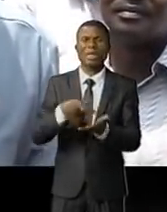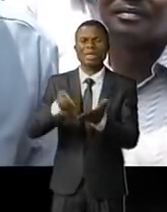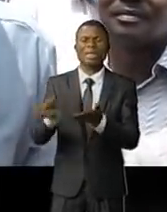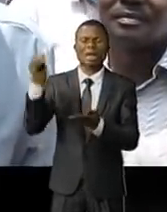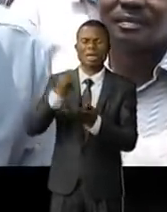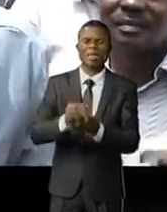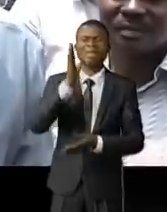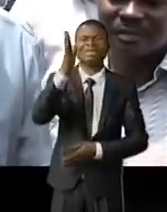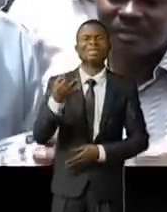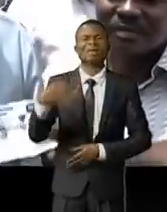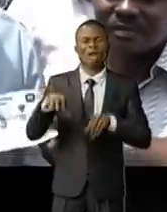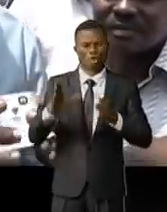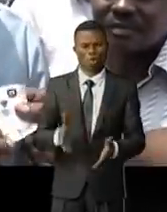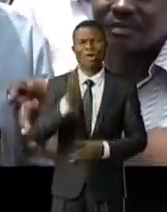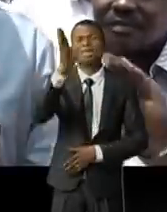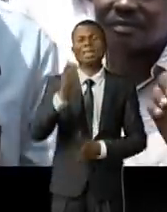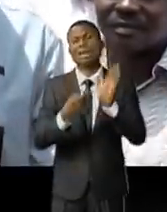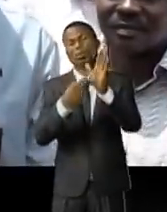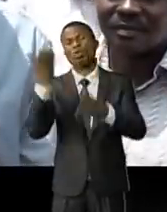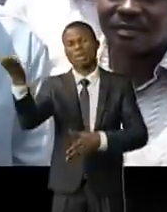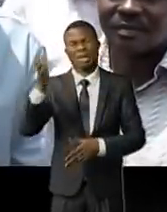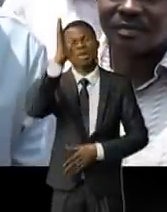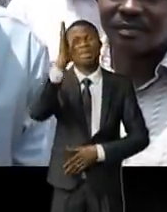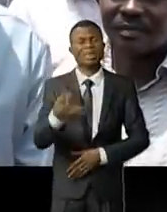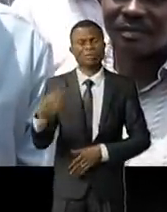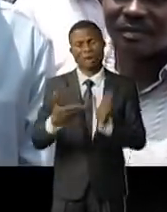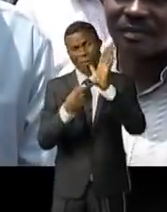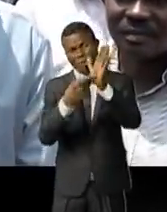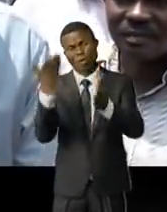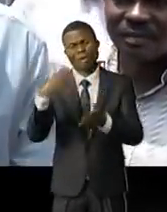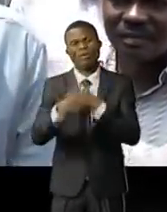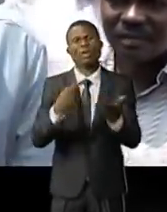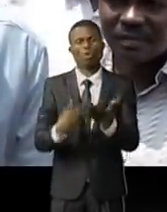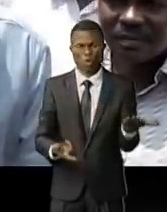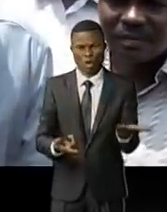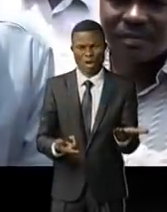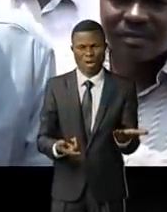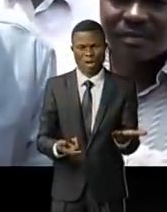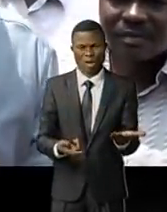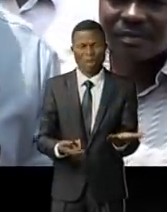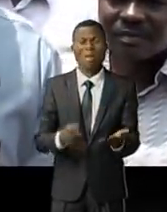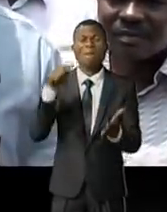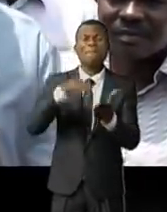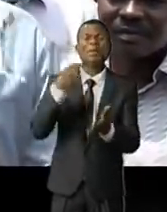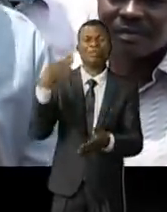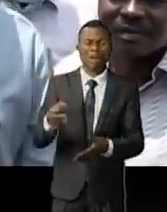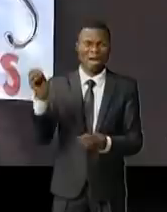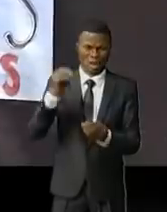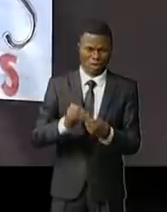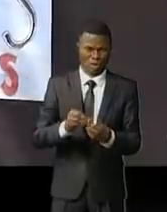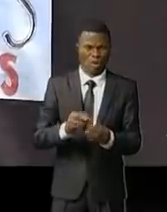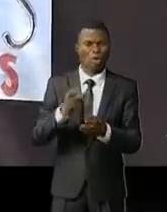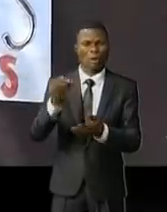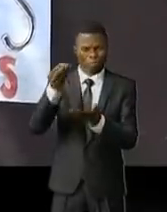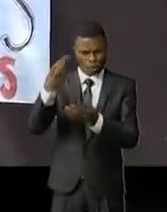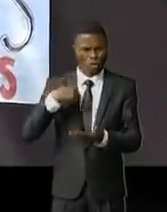de 500 francs. 500 francs que vous voyez ici. À plus forte raison, 1000 francs. C'est tout ce que nous avons. En